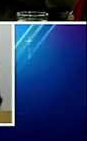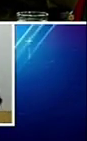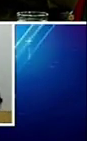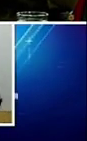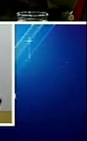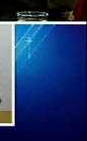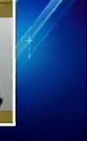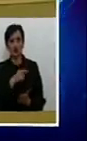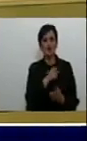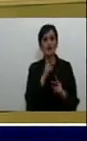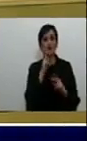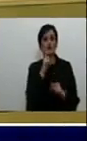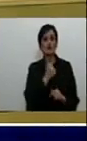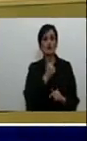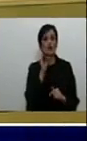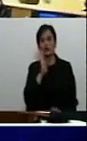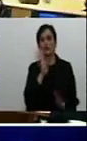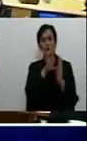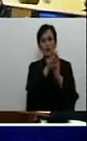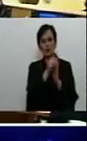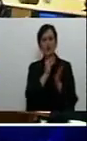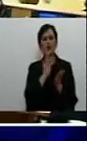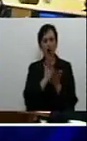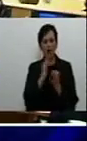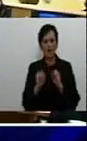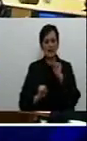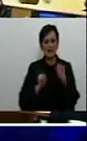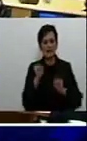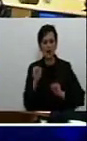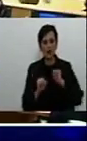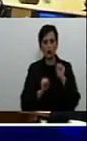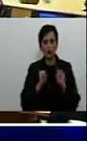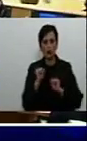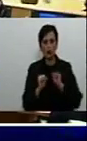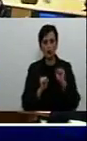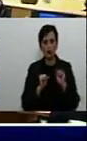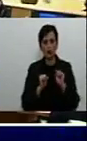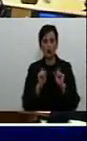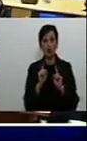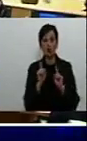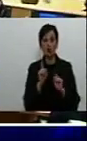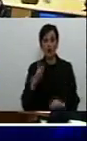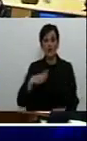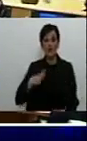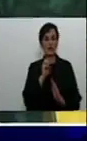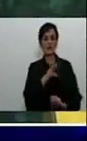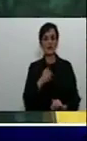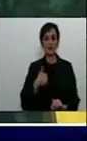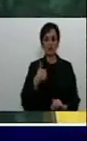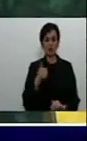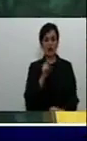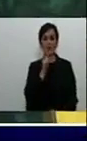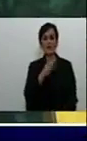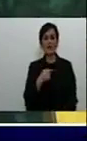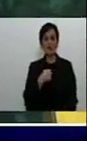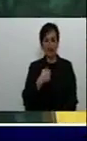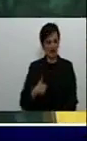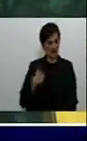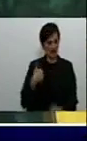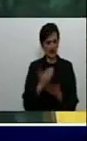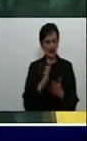მე ვეთახმები რომ ოპოზიციის ხარესას არის პრობლემა მაგრამ ერთადერთი ჯერეთ ნაციონალურ მოძრაობა არის ერთგვაროვანი ძალა და